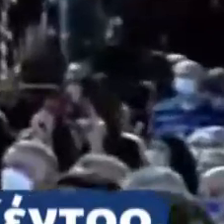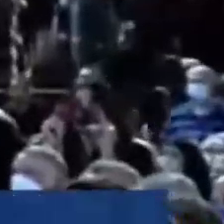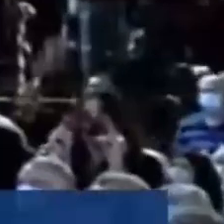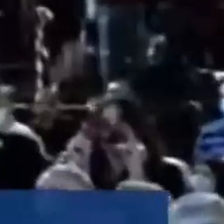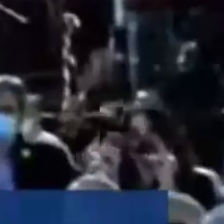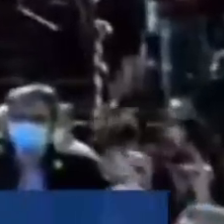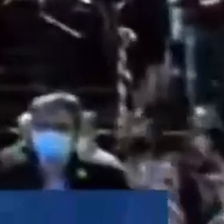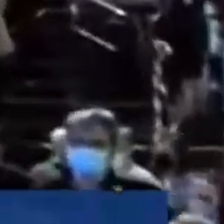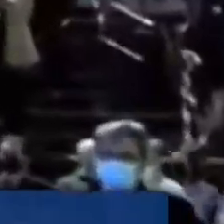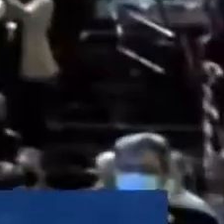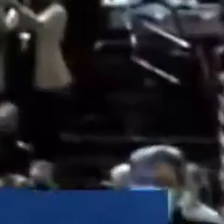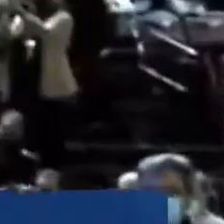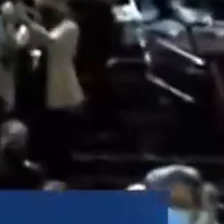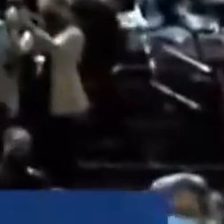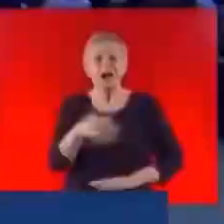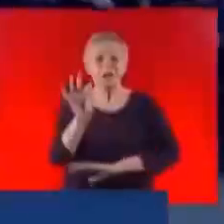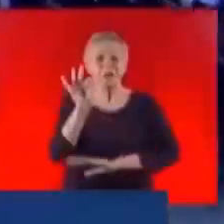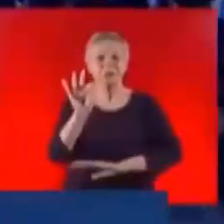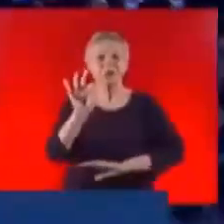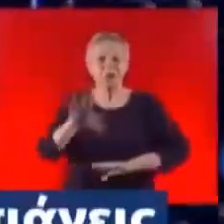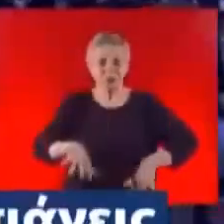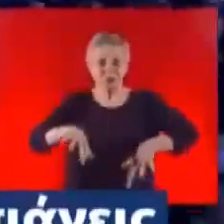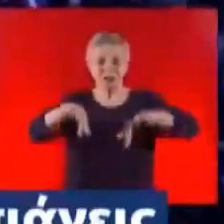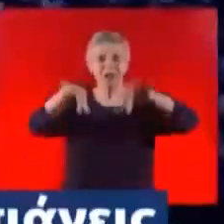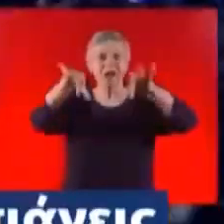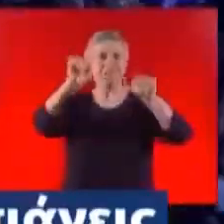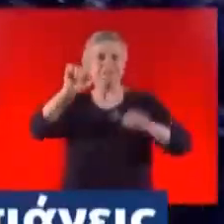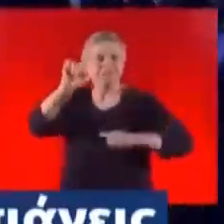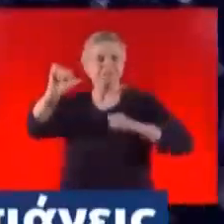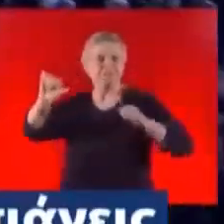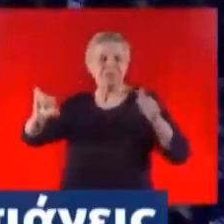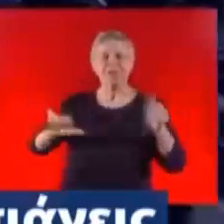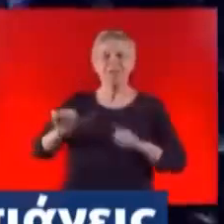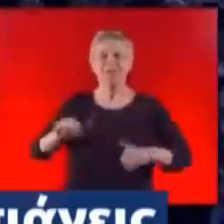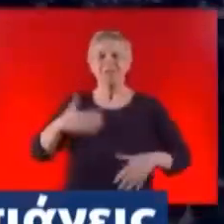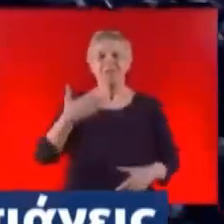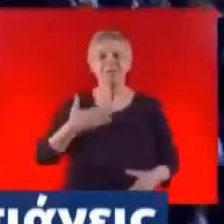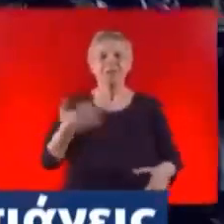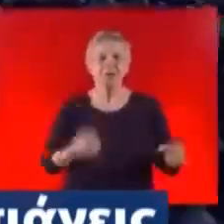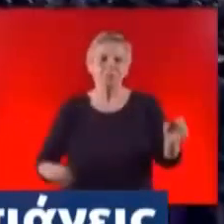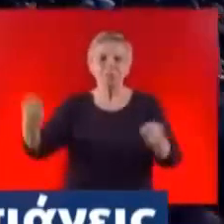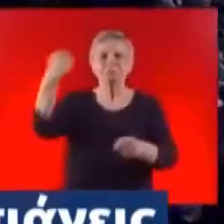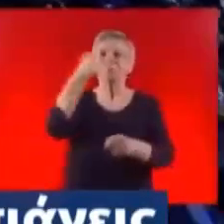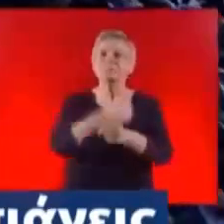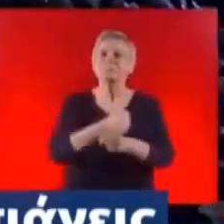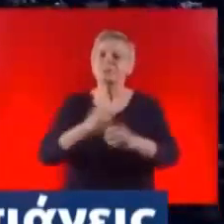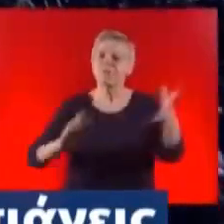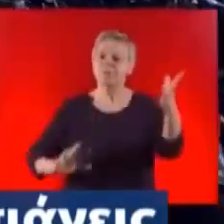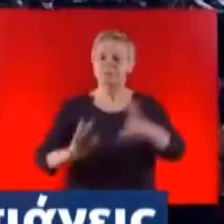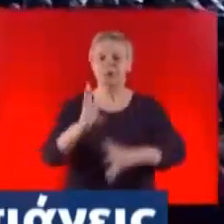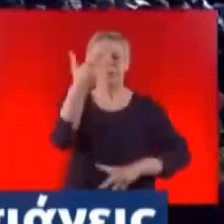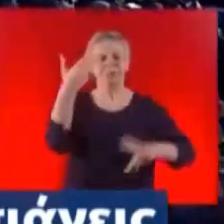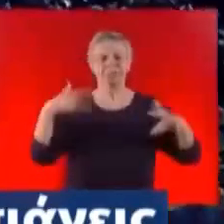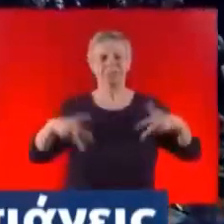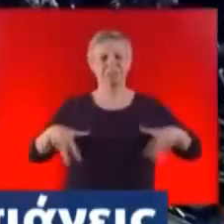εξίσωση. Αυτά είναι τα αμήλικτα πολιτικά μαθηματικά. Σε συνθήκες ενισχυμένης αναλογικής πρέπει να πιάνεις ποσοστά